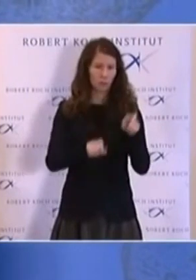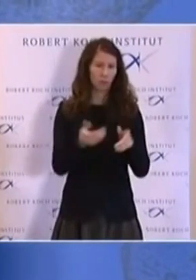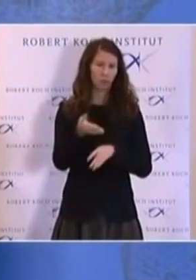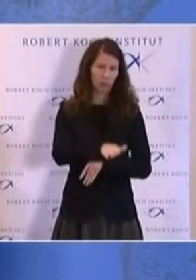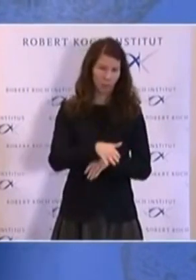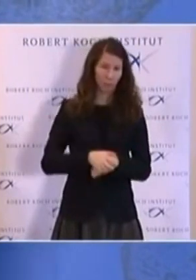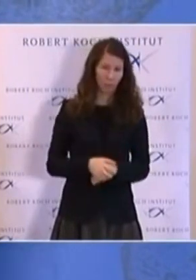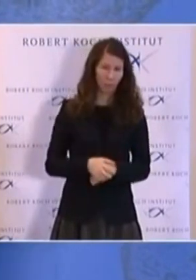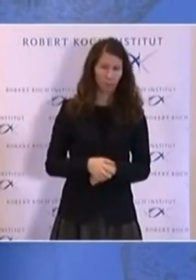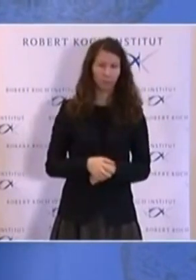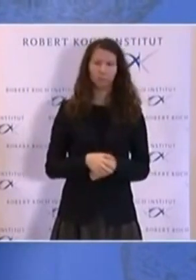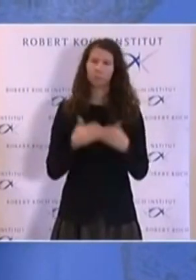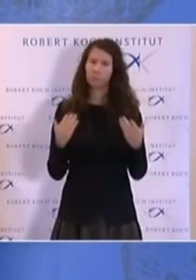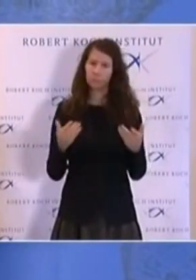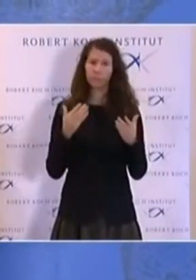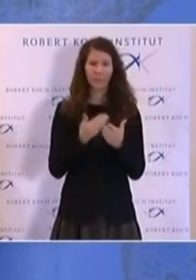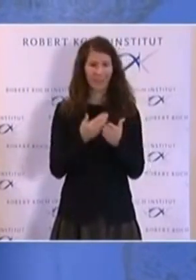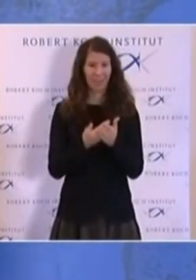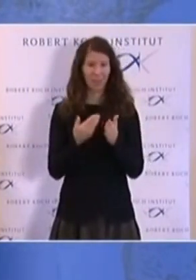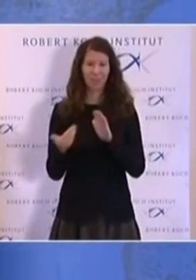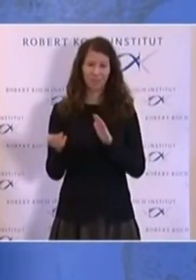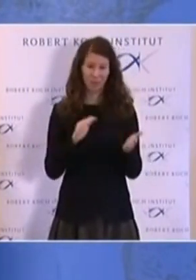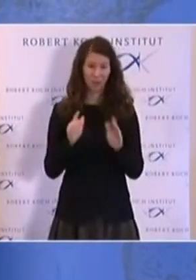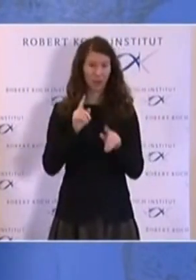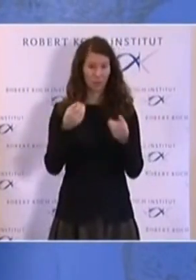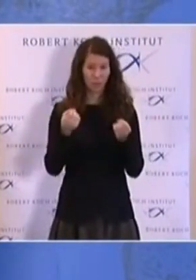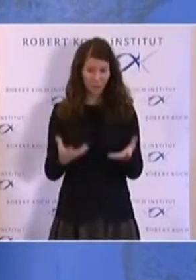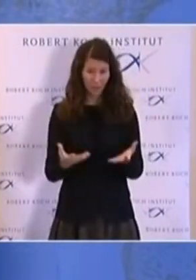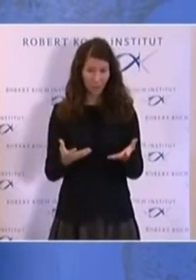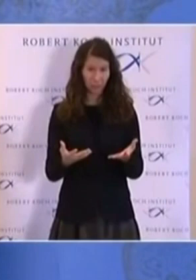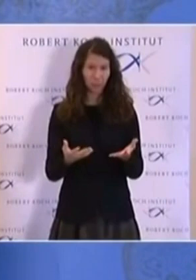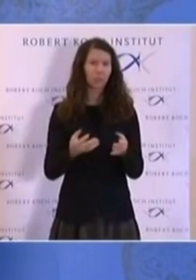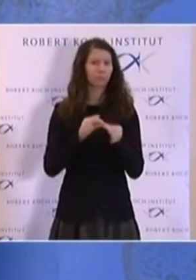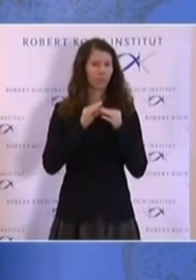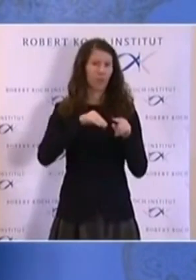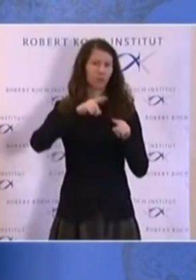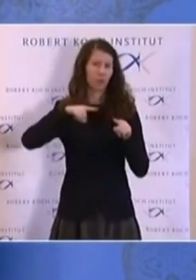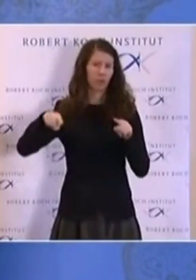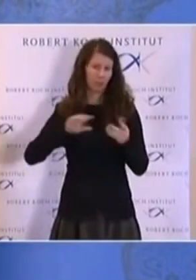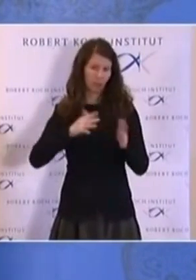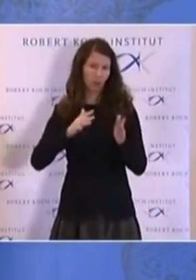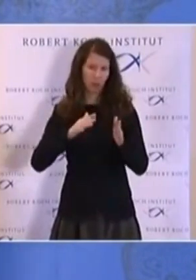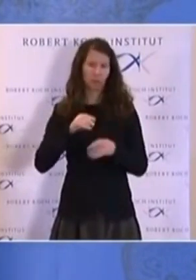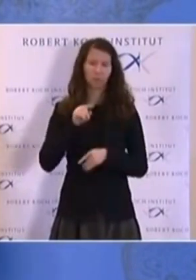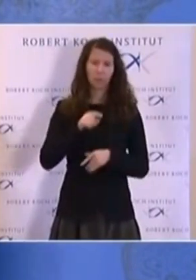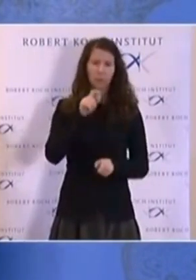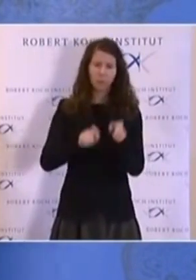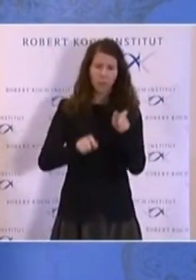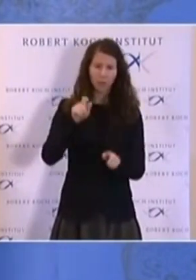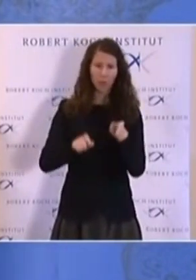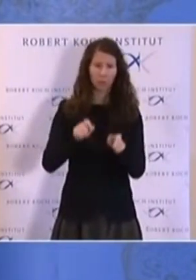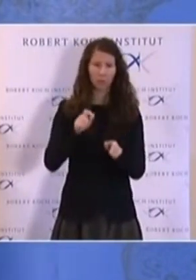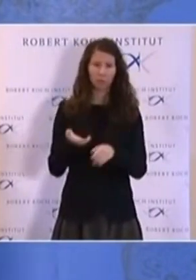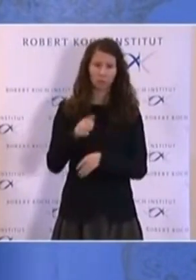Und das heißt also, es wird unter anderem ja auch vorkommen, das ist einfach mit einer statistischen Wahrscheinlichkeit verbunden, dass auch Menschen zeitlich im